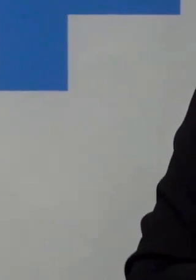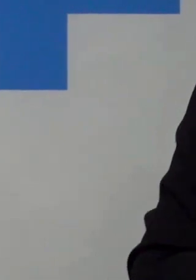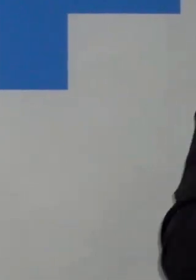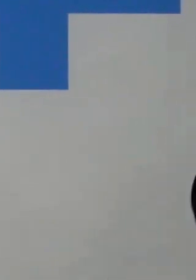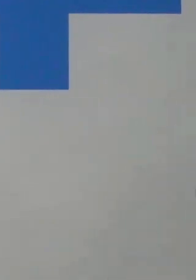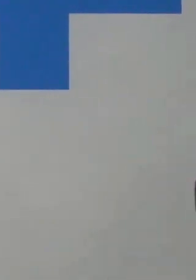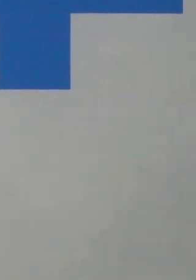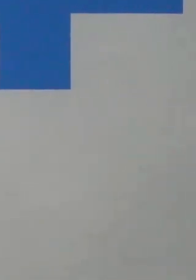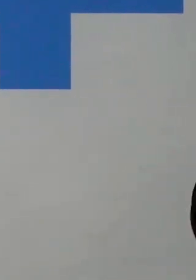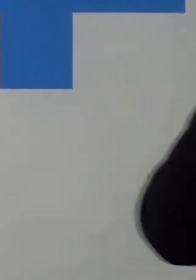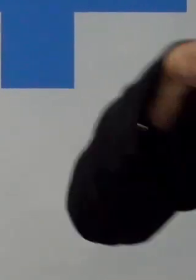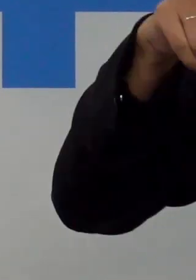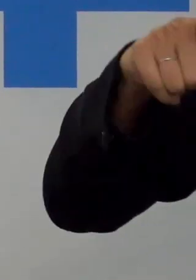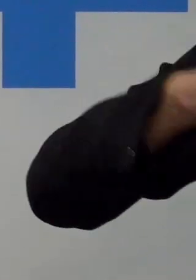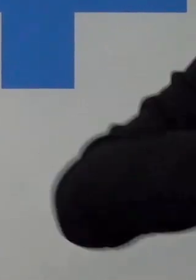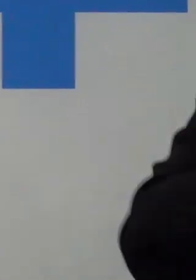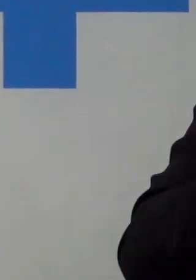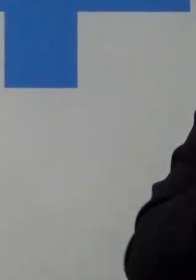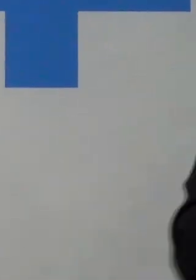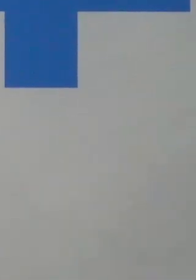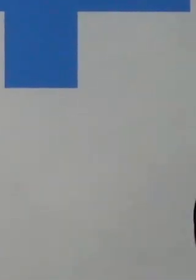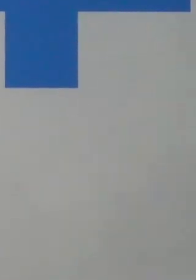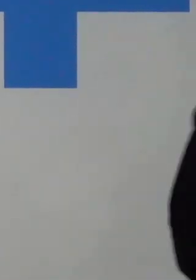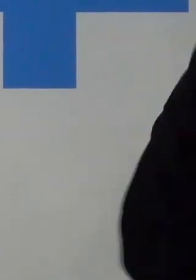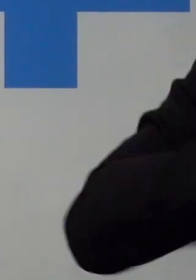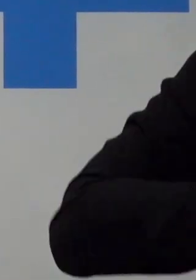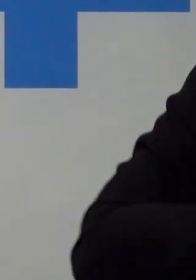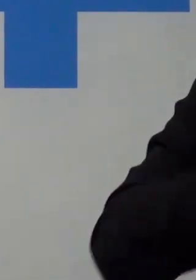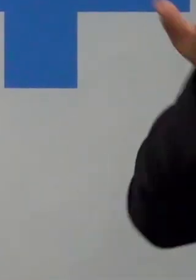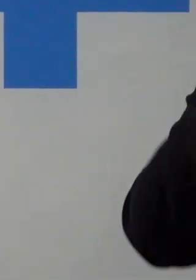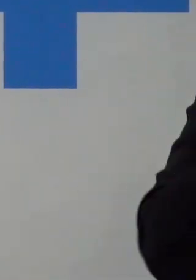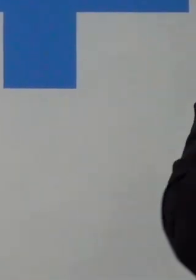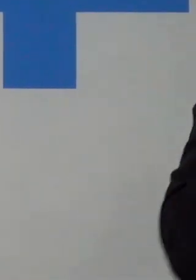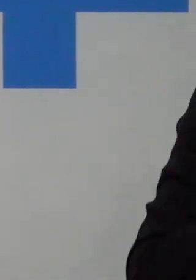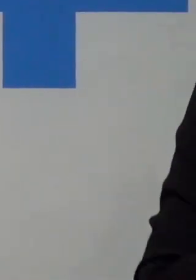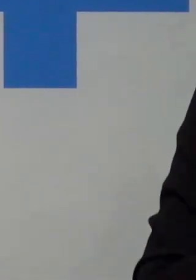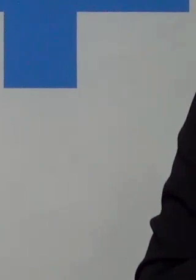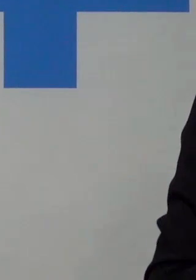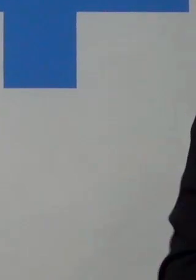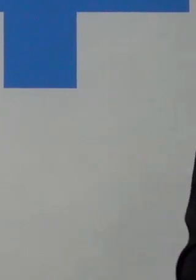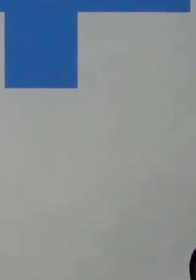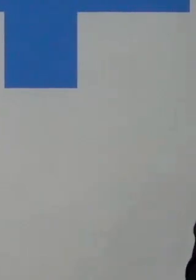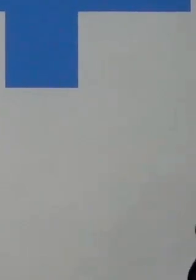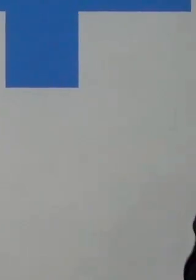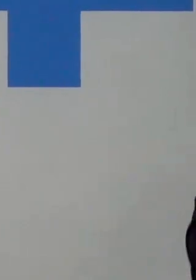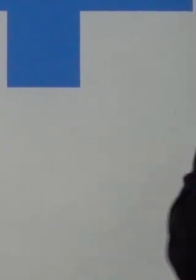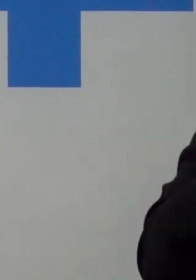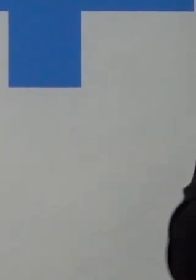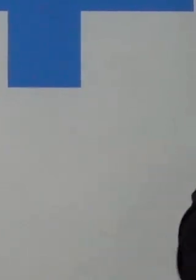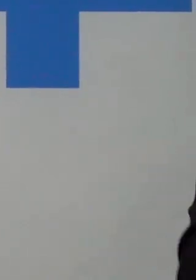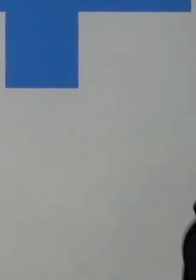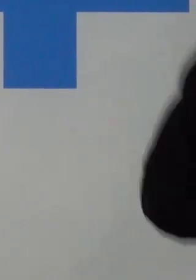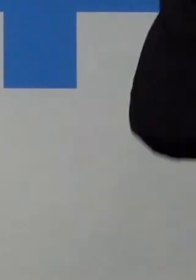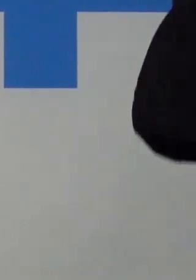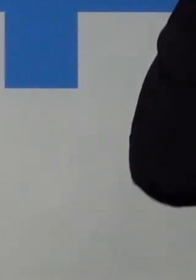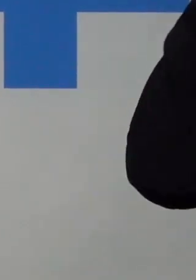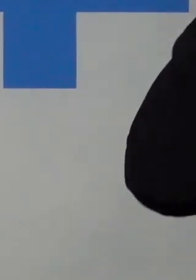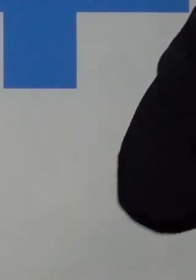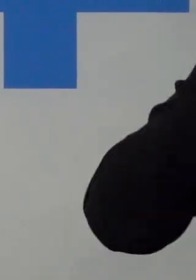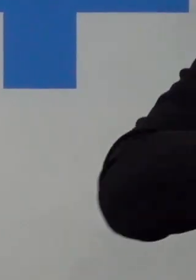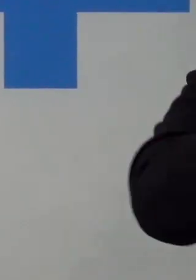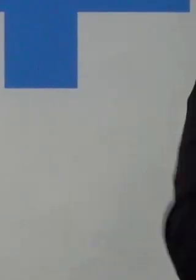접경지역 주민 여러분께 돌려드리겠습니다. 안녕하십니까. 더불어민주당 대한민국